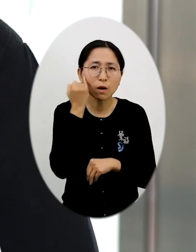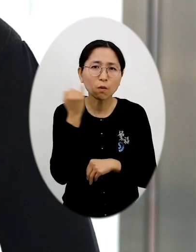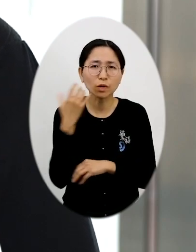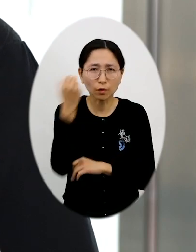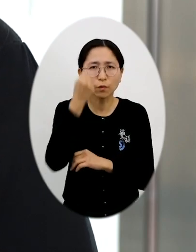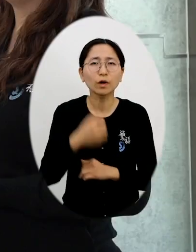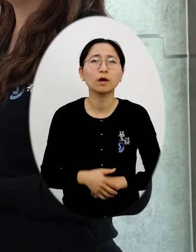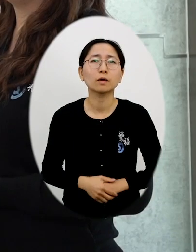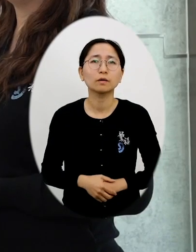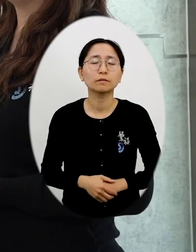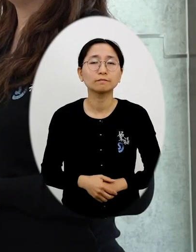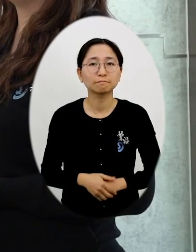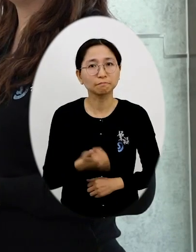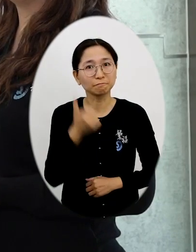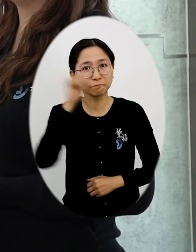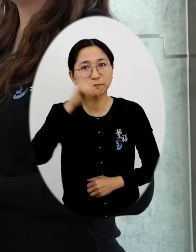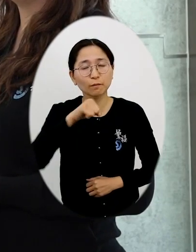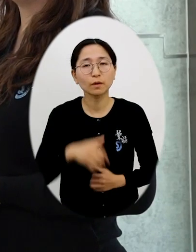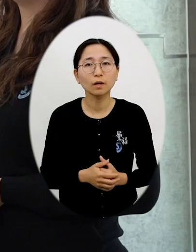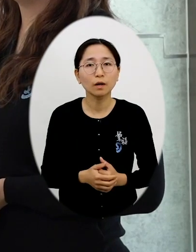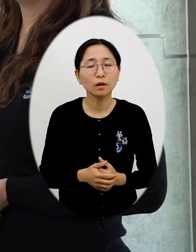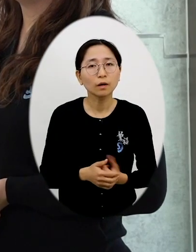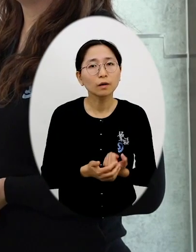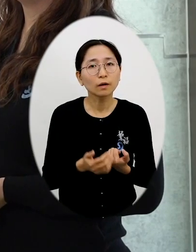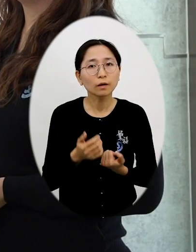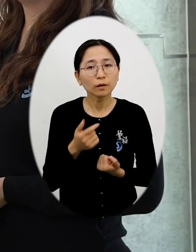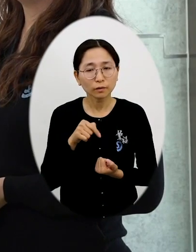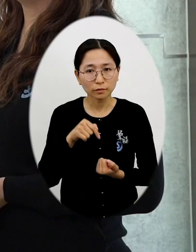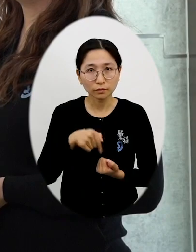聾人的權利啦。 非常之認同啊。最後